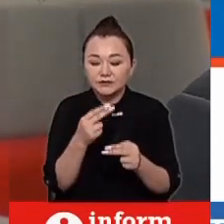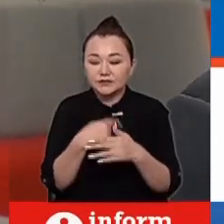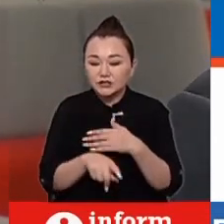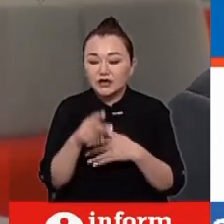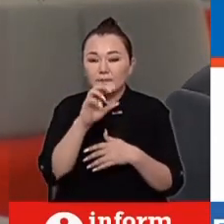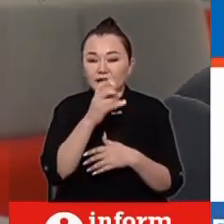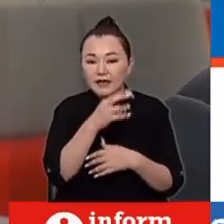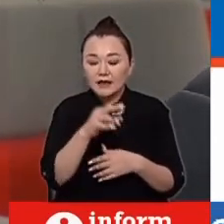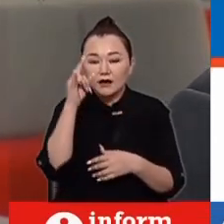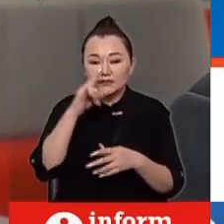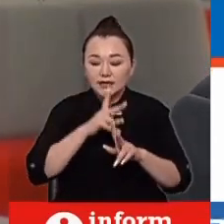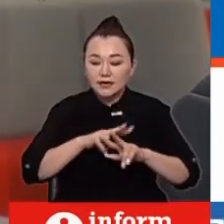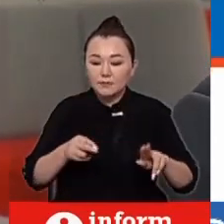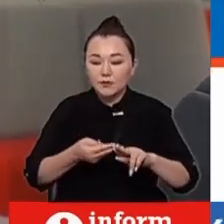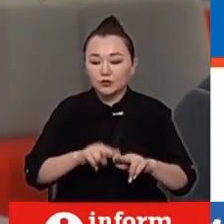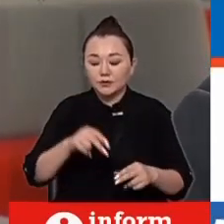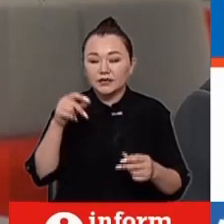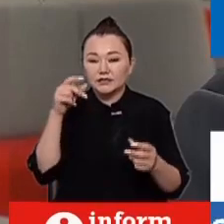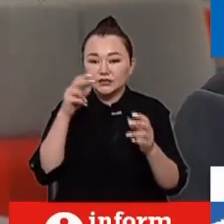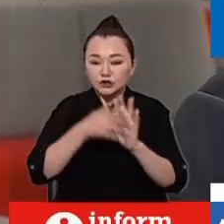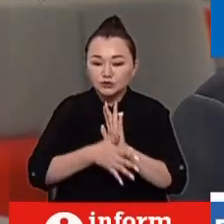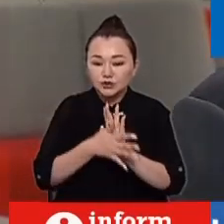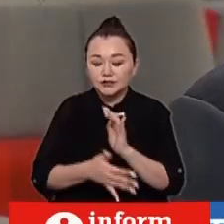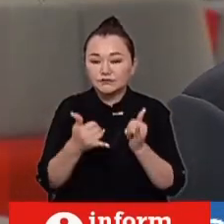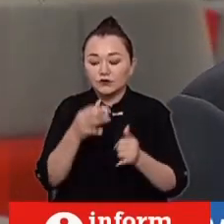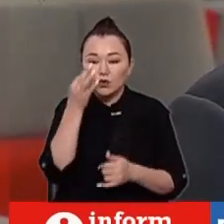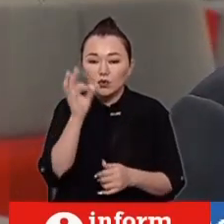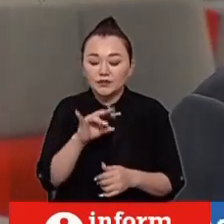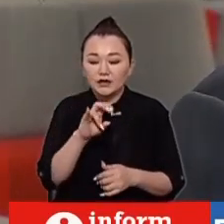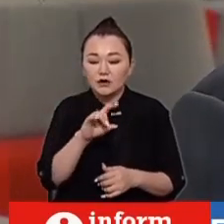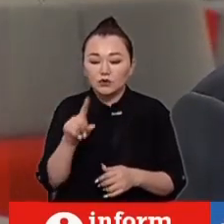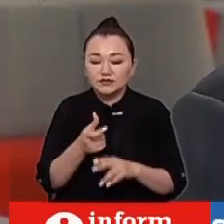так и в Казахстане. Поэтому, соответственно, они изучают сегодня опыт Нархоза в этих вопросах.